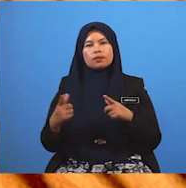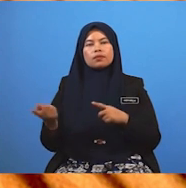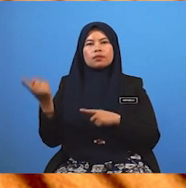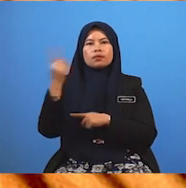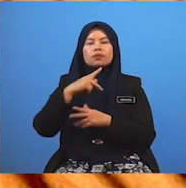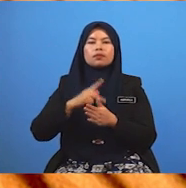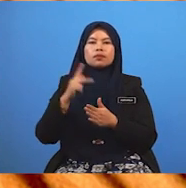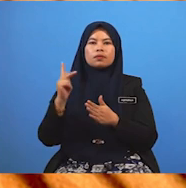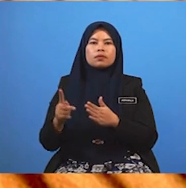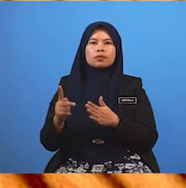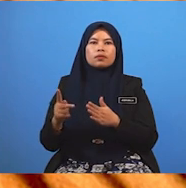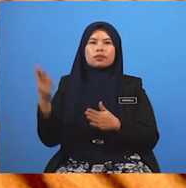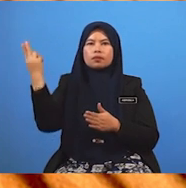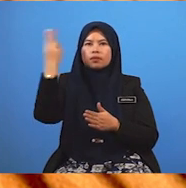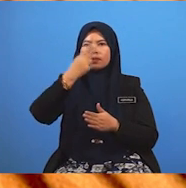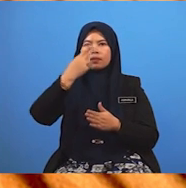Baiklah murid-murid,